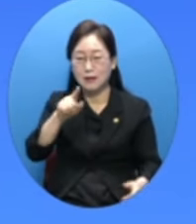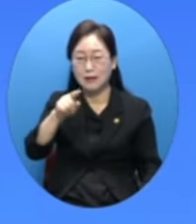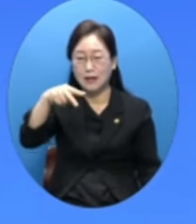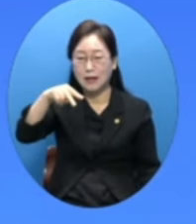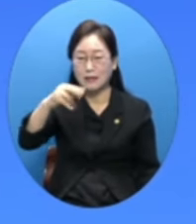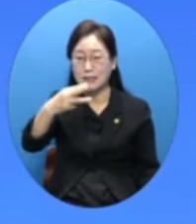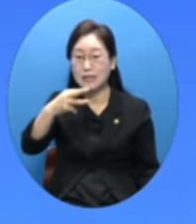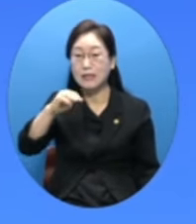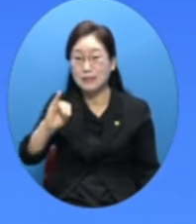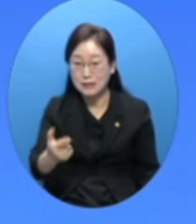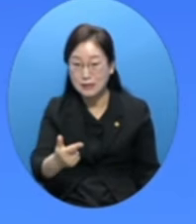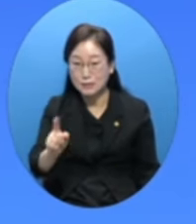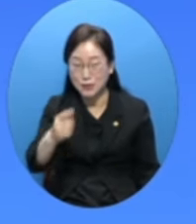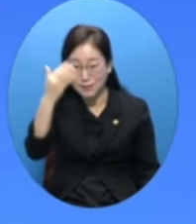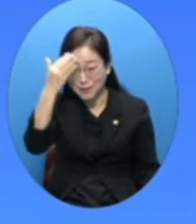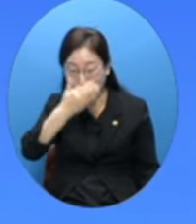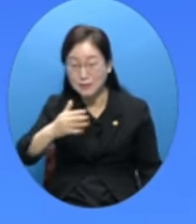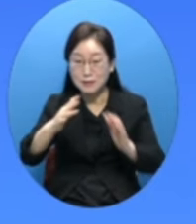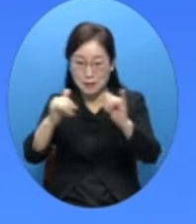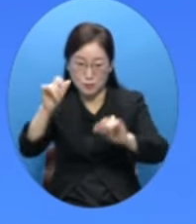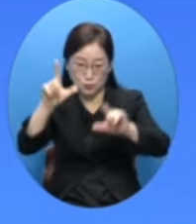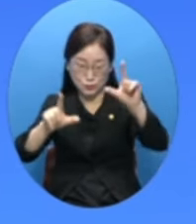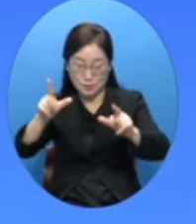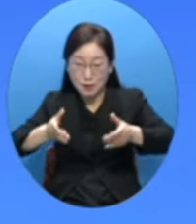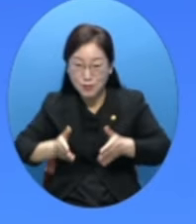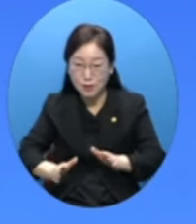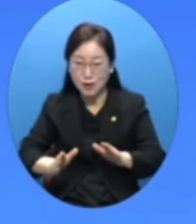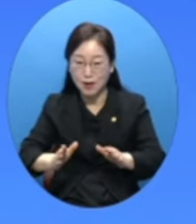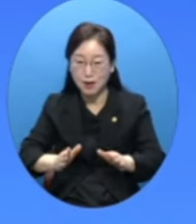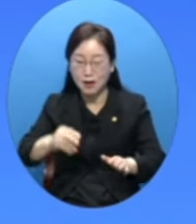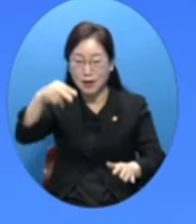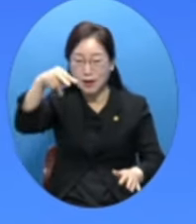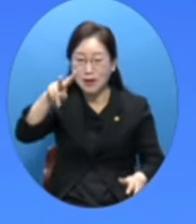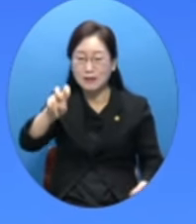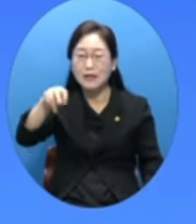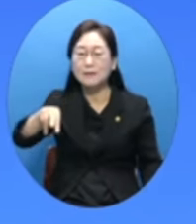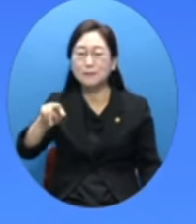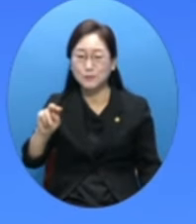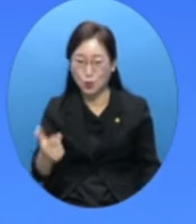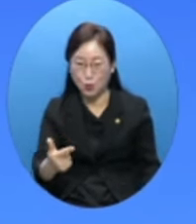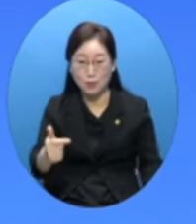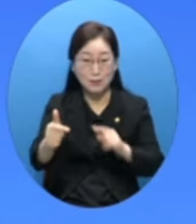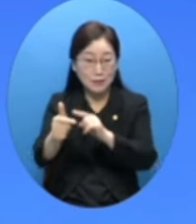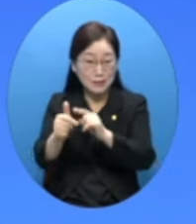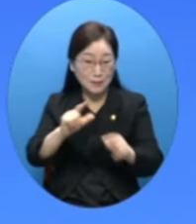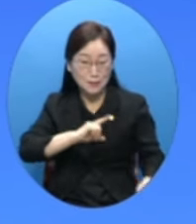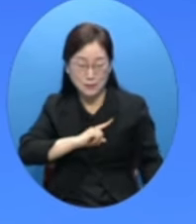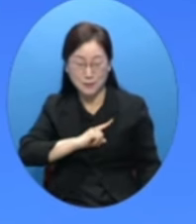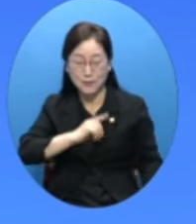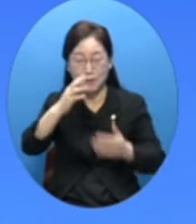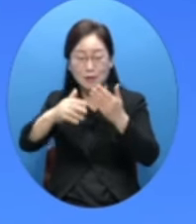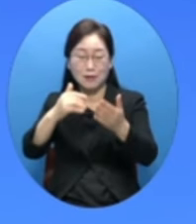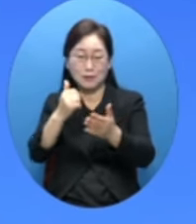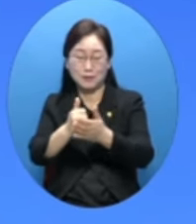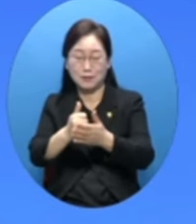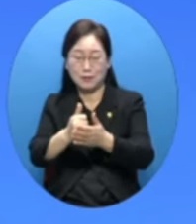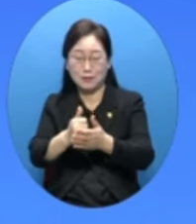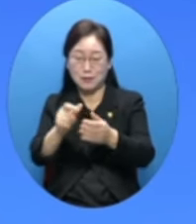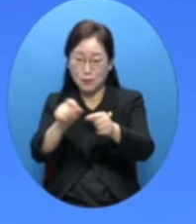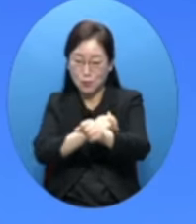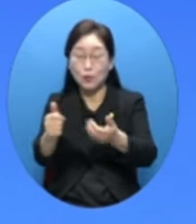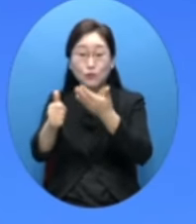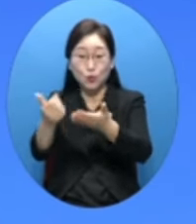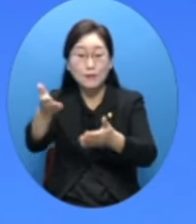사사 삼손은 태어나기 전부터 하나님께서 귀한 아들이 태어날 것을 말씀하셨는데 이방 여인의 끈질긴